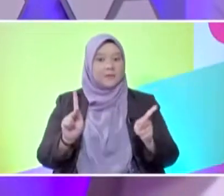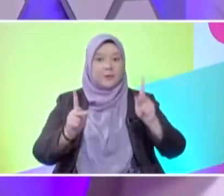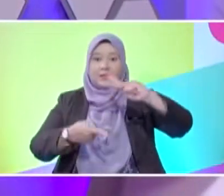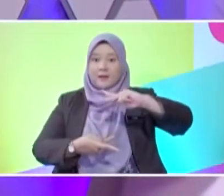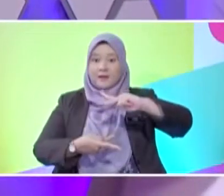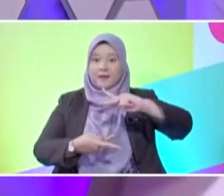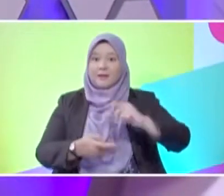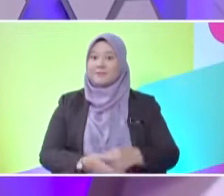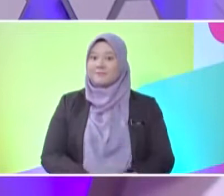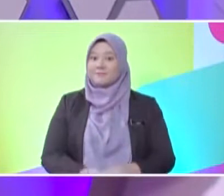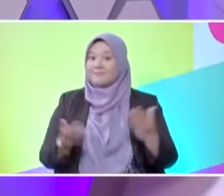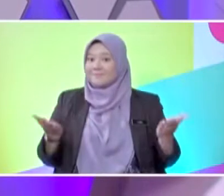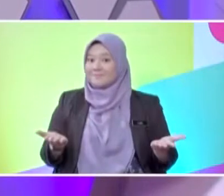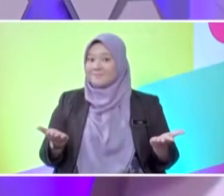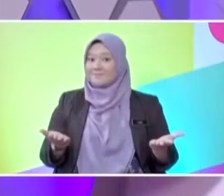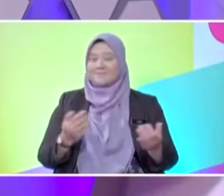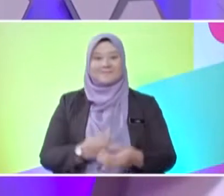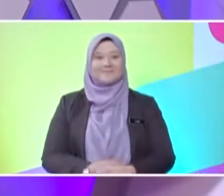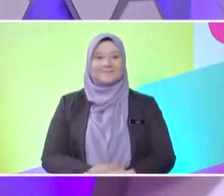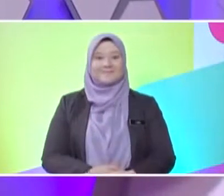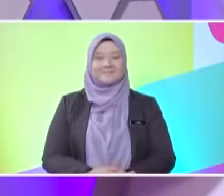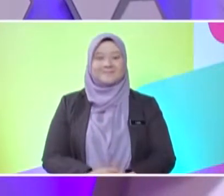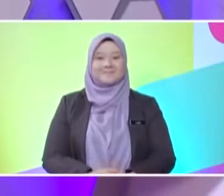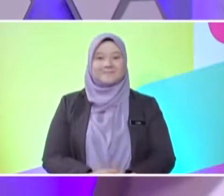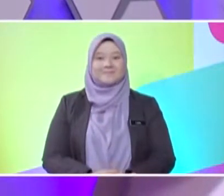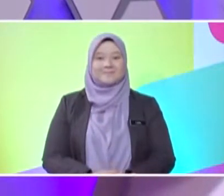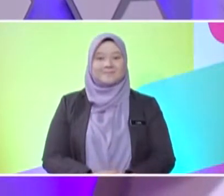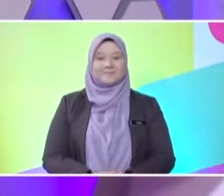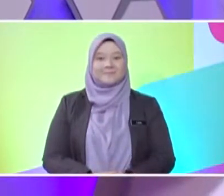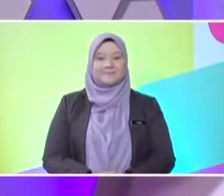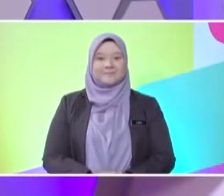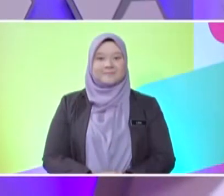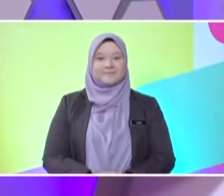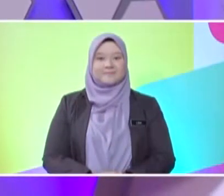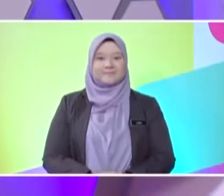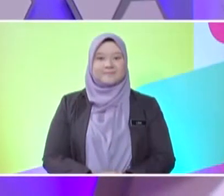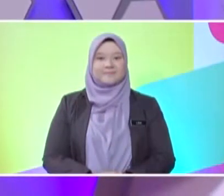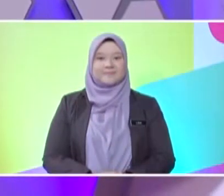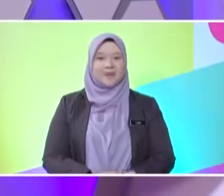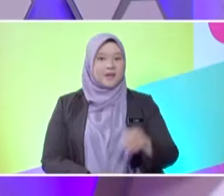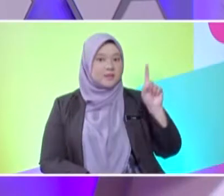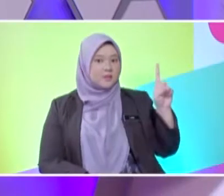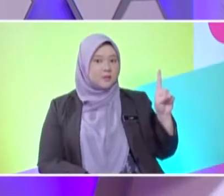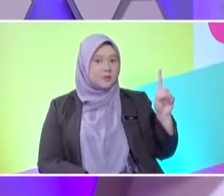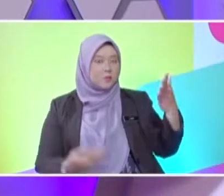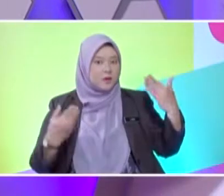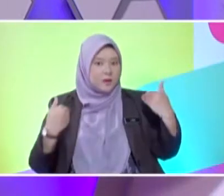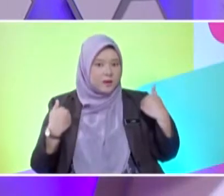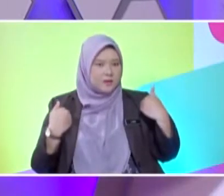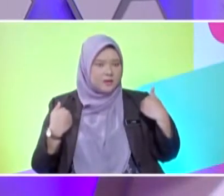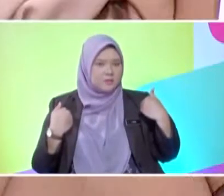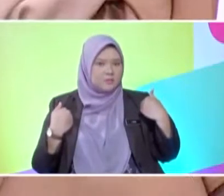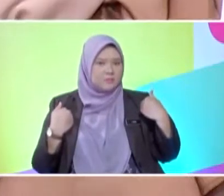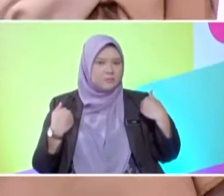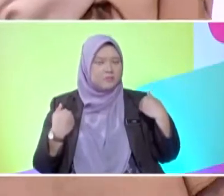Hai HP nih hai satu tanda melintang